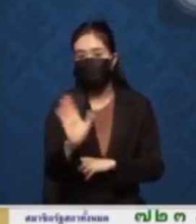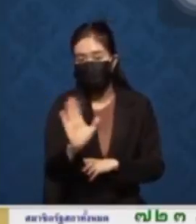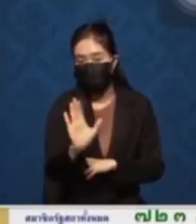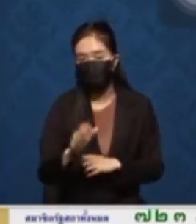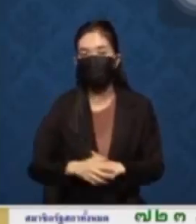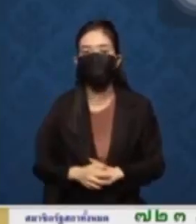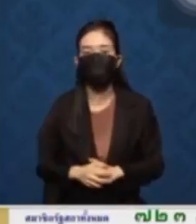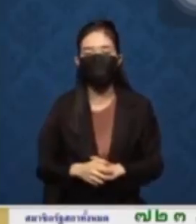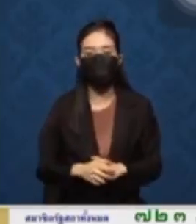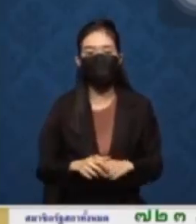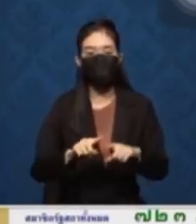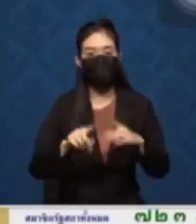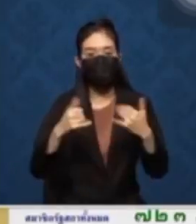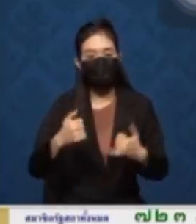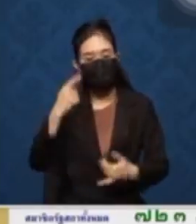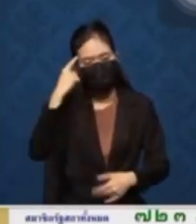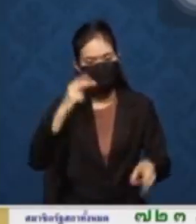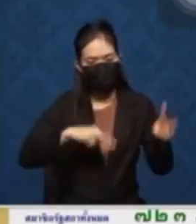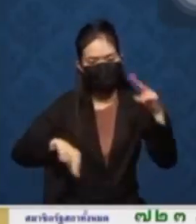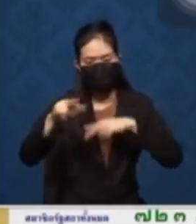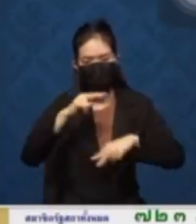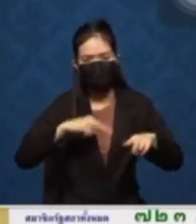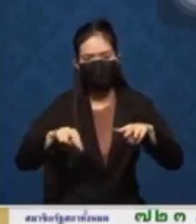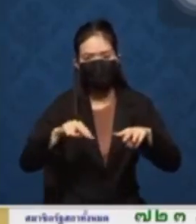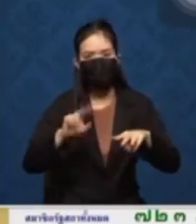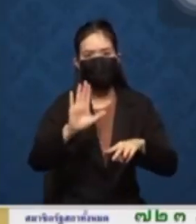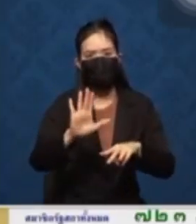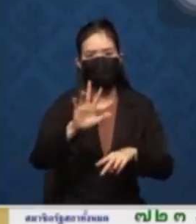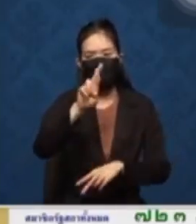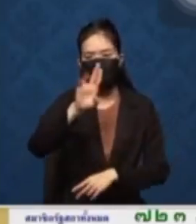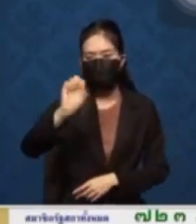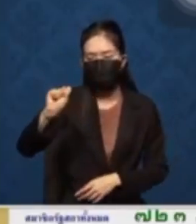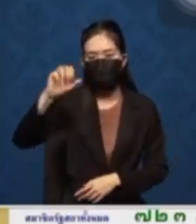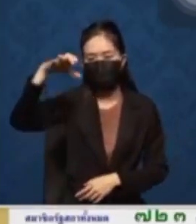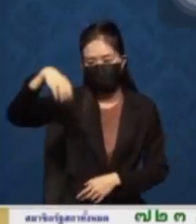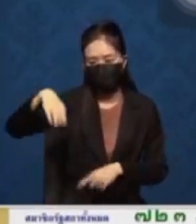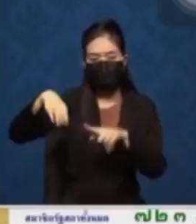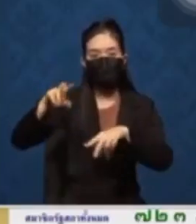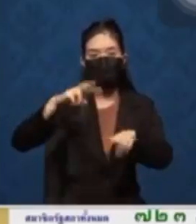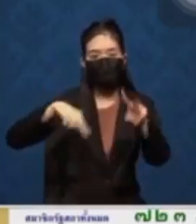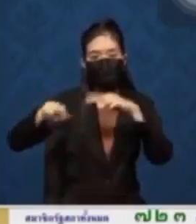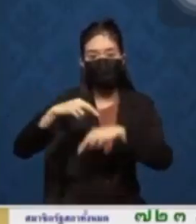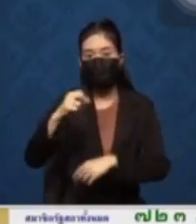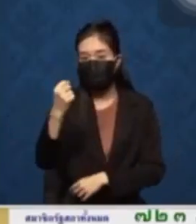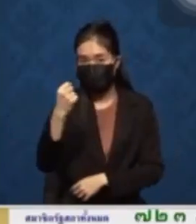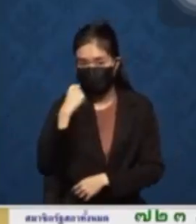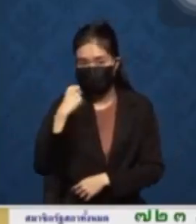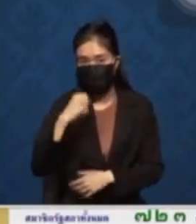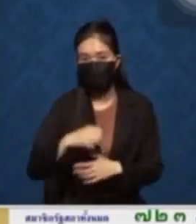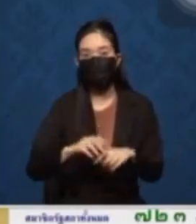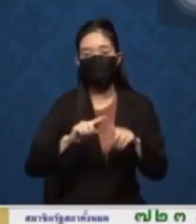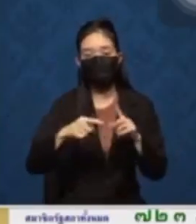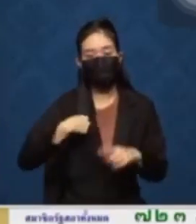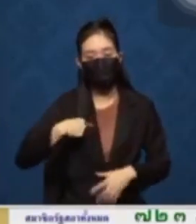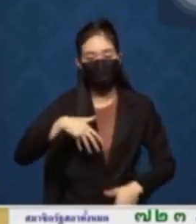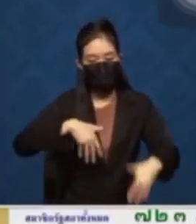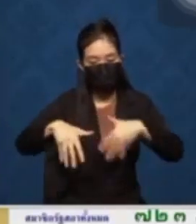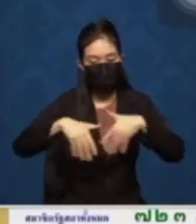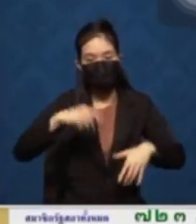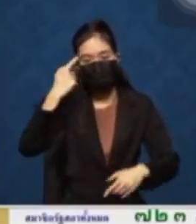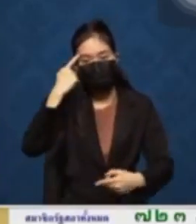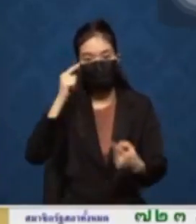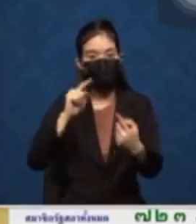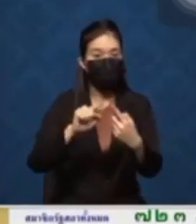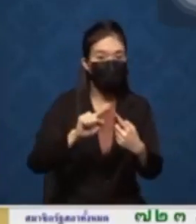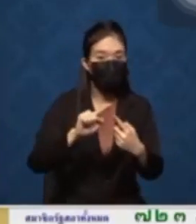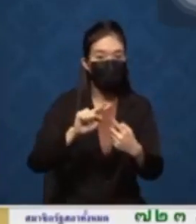บสภาเดียวไม่ได้จะทำลายกลไกการตรวจสอบทวงดุลของรัฐสภาแต่กลับจะทำให้รัฐสภานั้นกลับมาเป็นความหวังของประชาชนอีกครั้งหนึ่งในการนำพาการเป